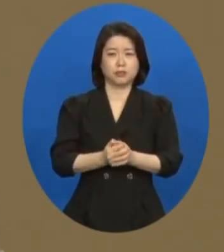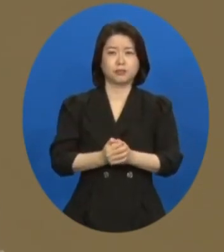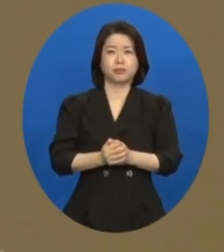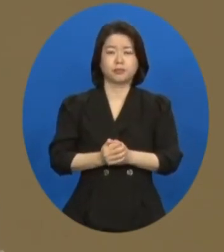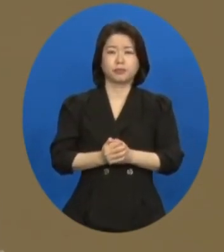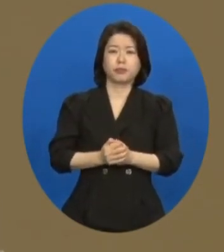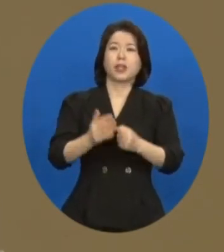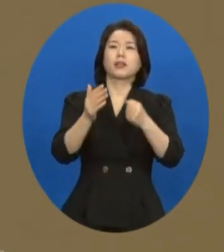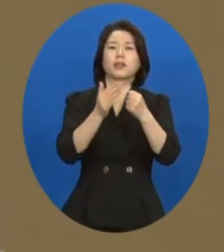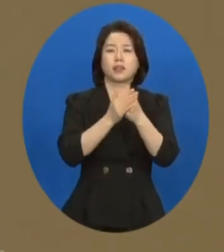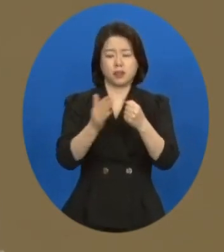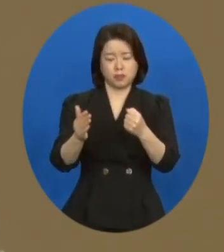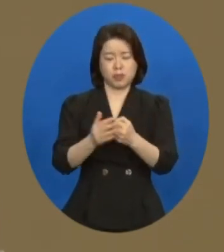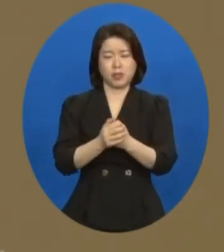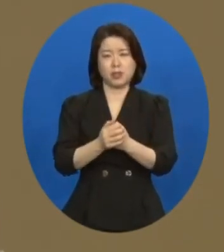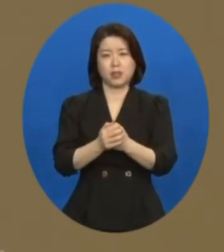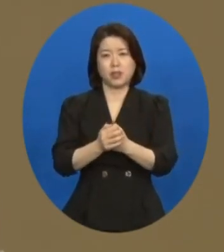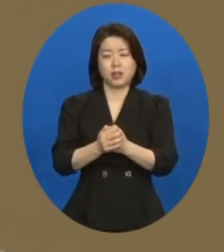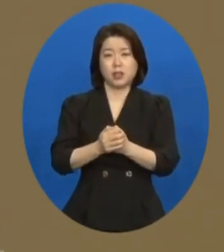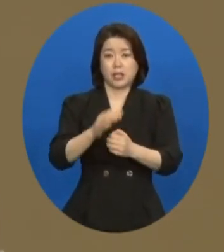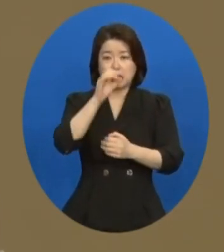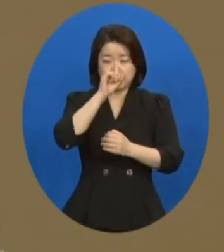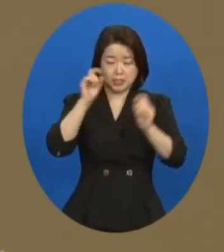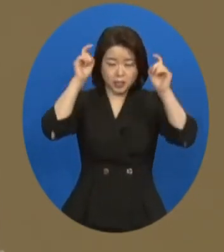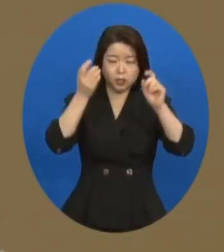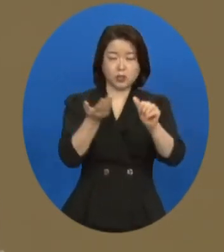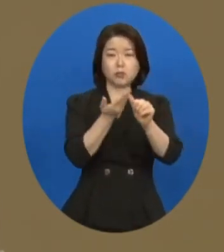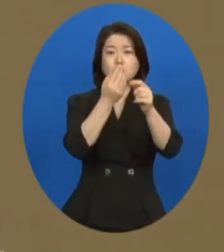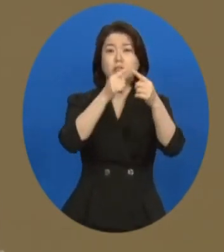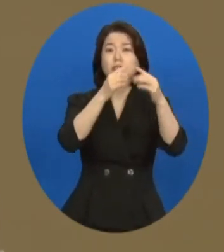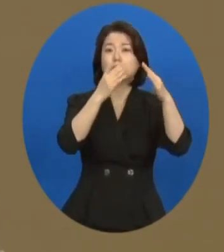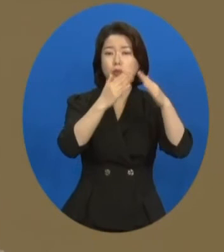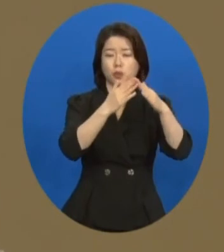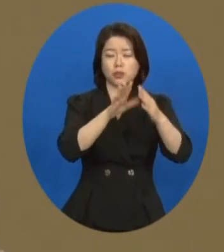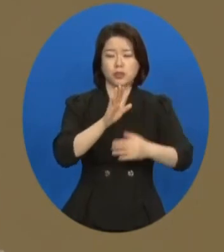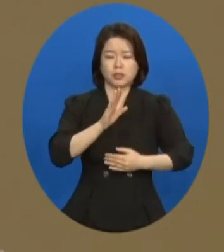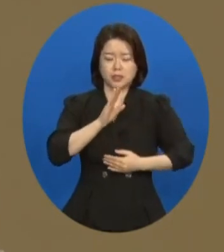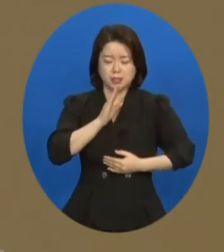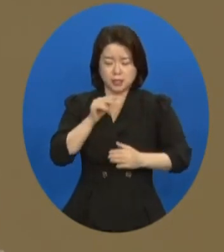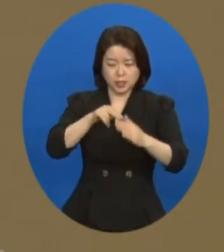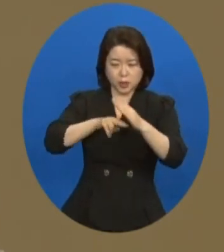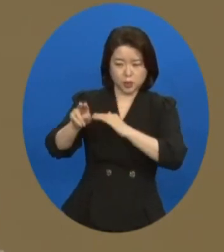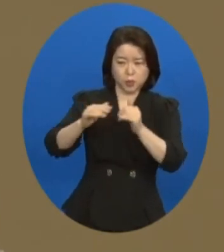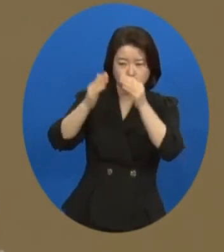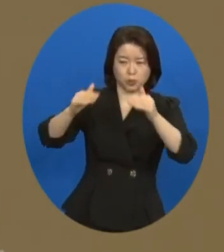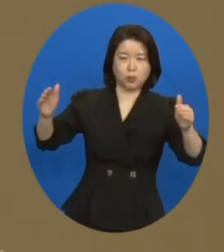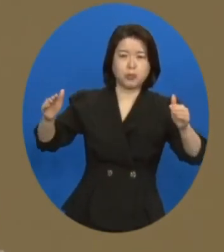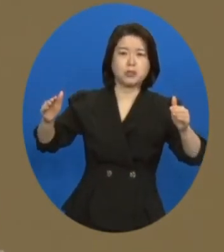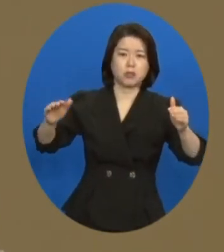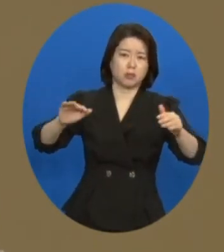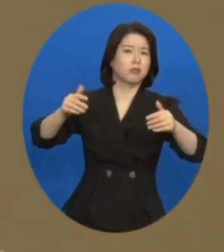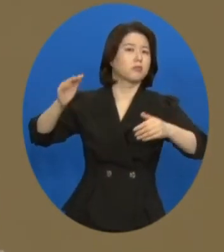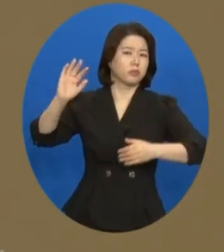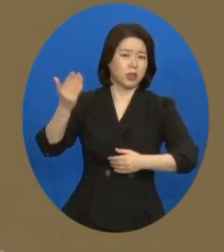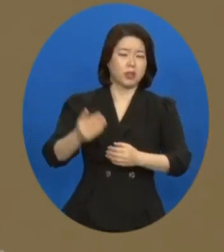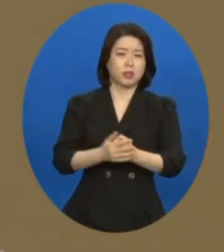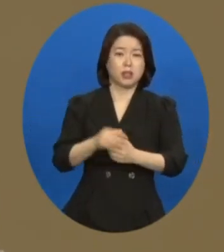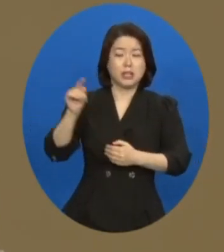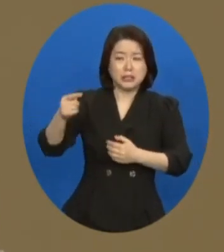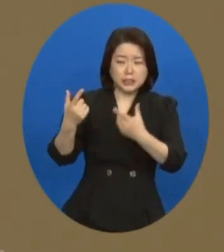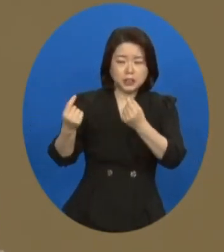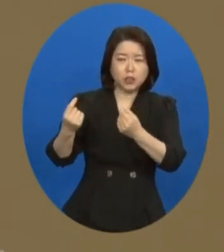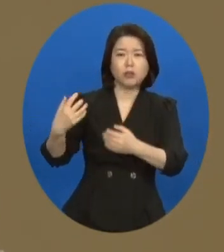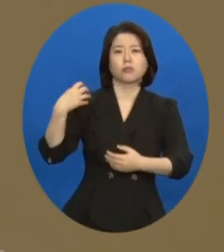그러므로 선언 복자 교회는 진짜 도피 성인 교회가 돼야 하는 겁니다 우리가 그런 은혜를